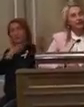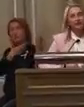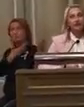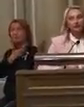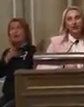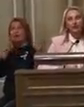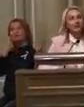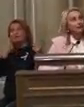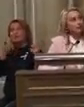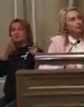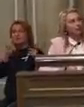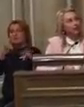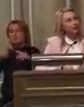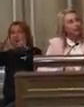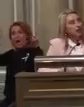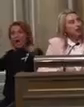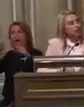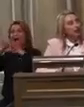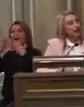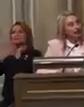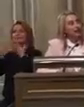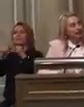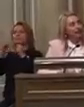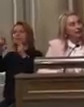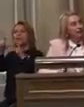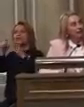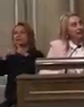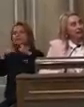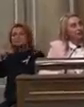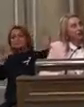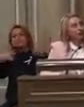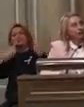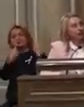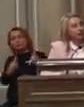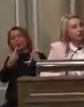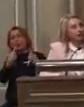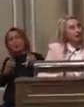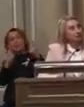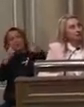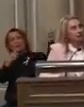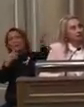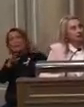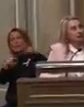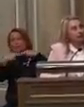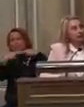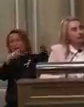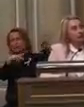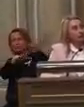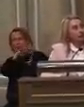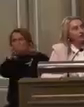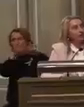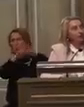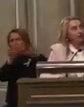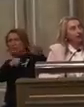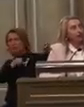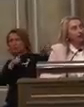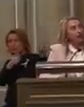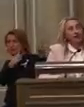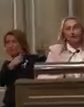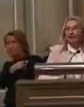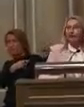Ćete na jednoj slici da su azbestne ploče tamo. Pogledajte malo dalje, tamo gdje su one rešetke, pa ćete vidjeti azbestne ploče,